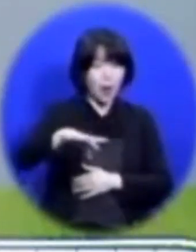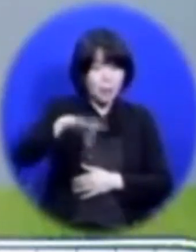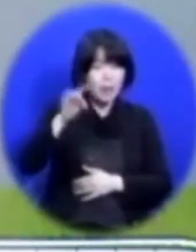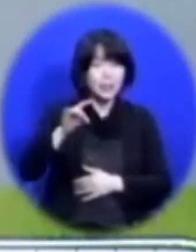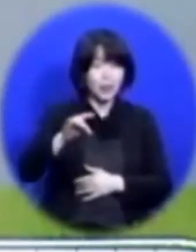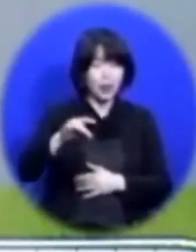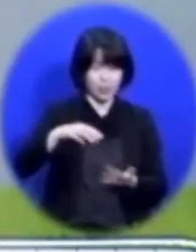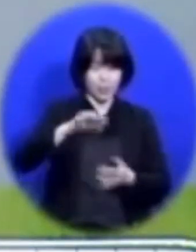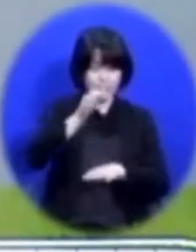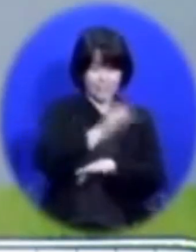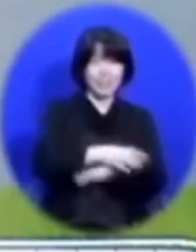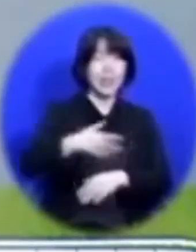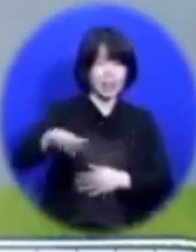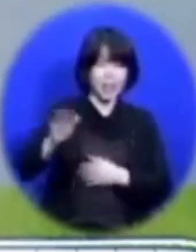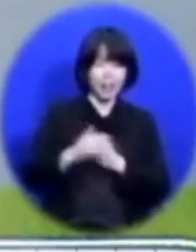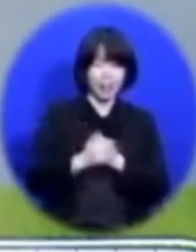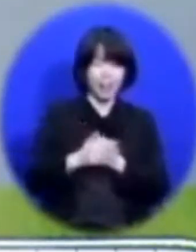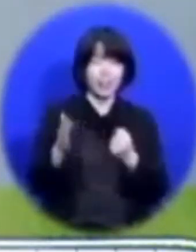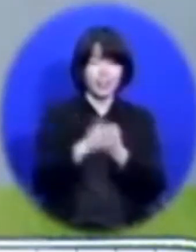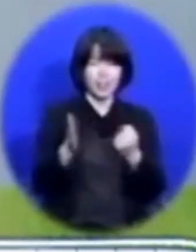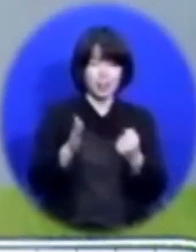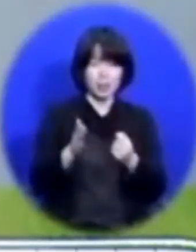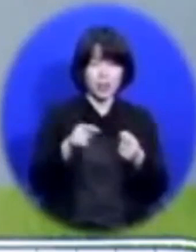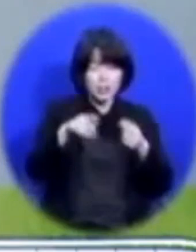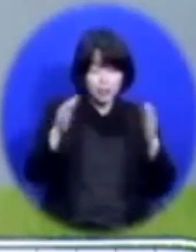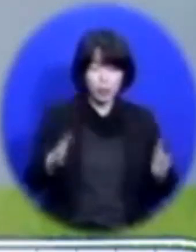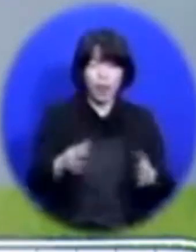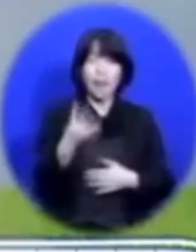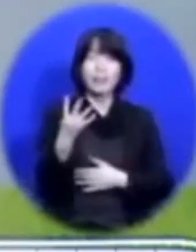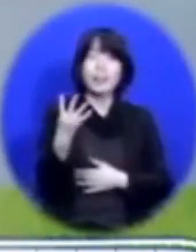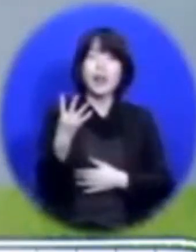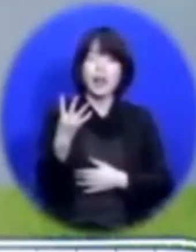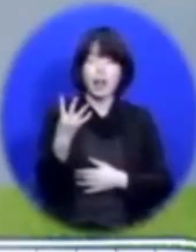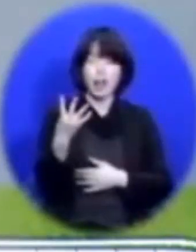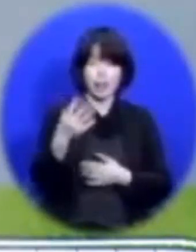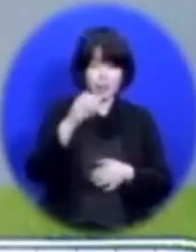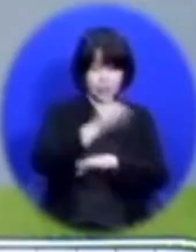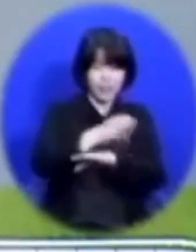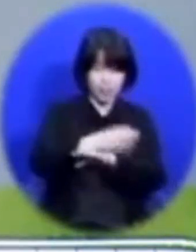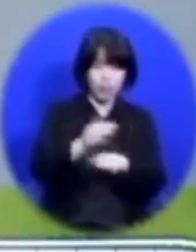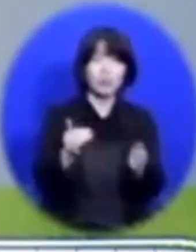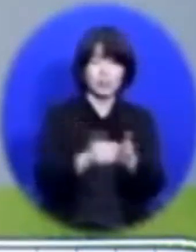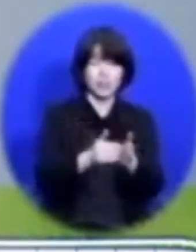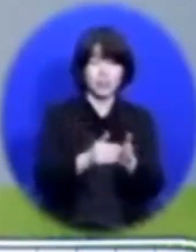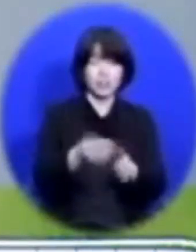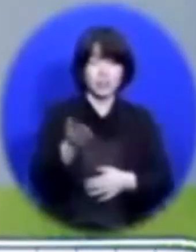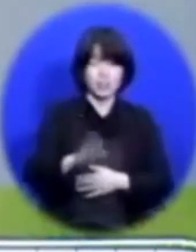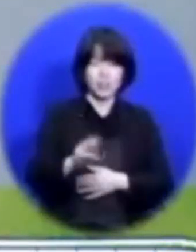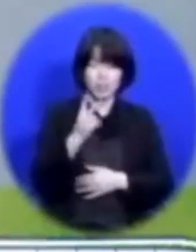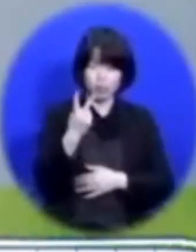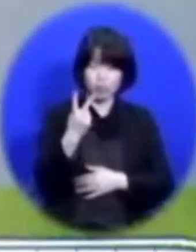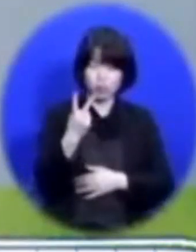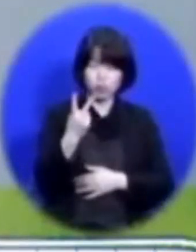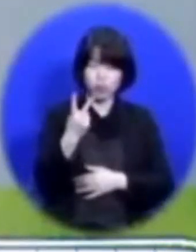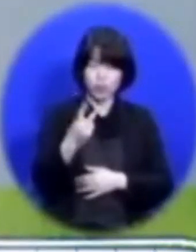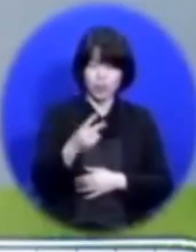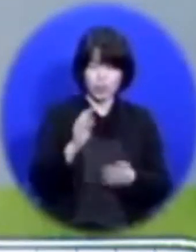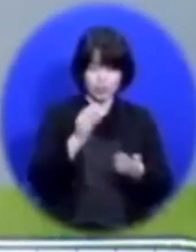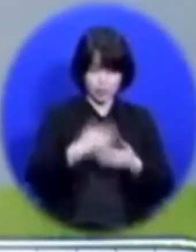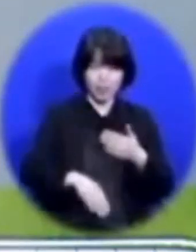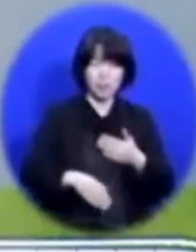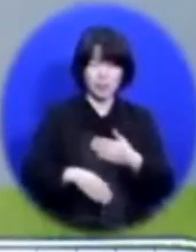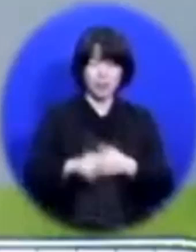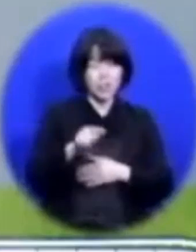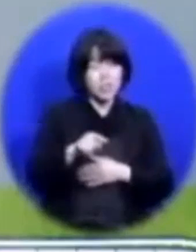예쁜강아지부터먼저고른다고설명했다.그녀는 지금까지네개를팔았다고말했다.이제 두마리만남았고,그녀는그중 한